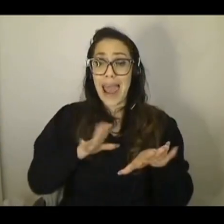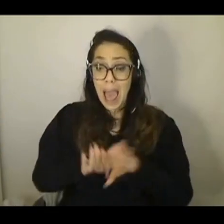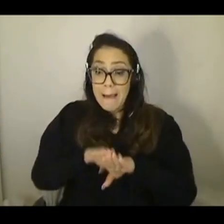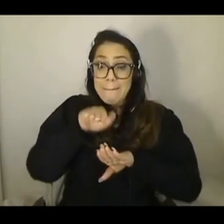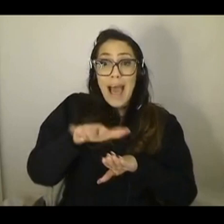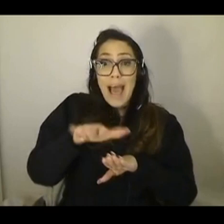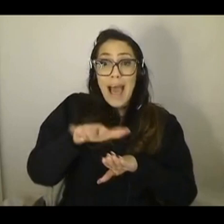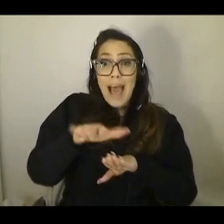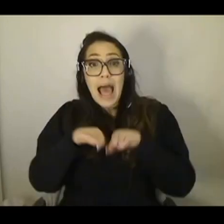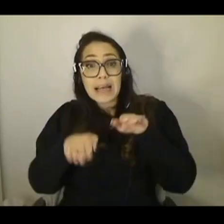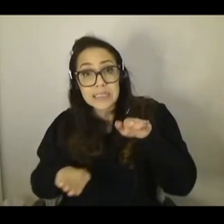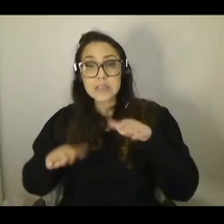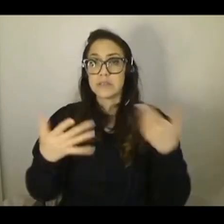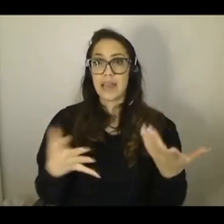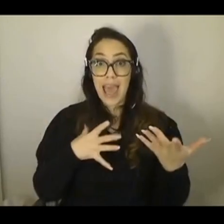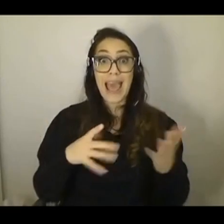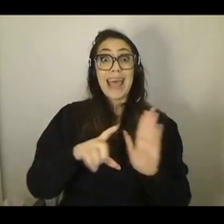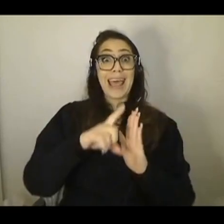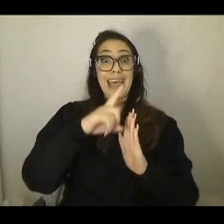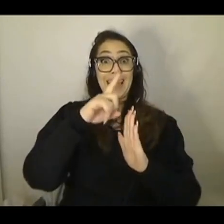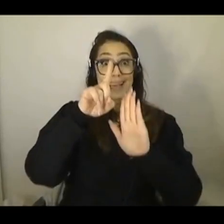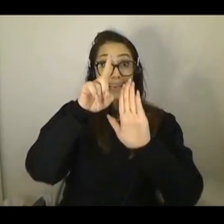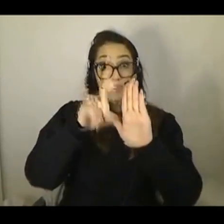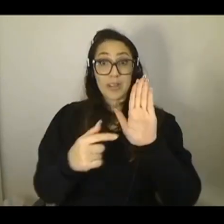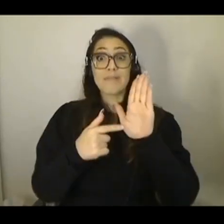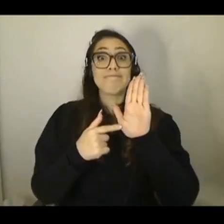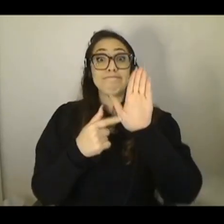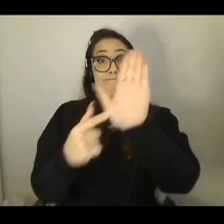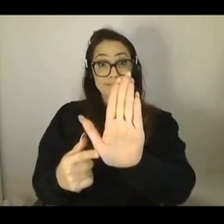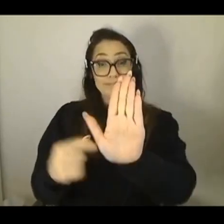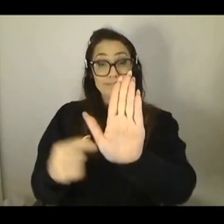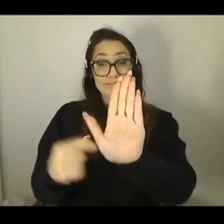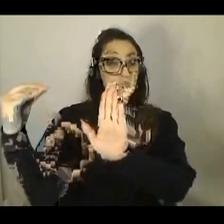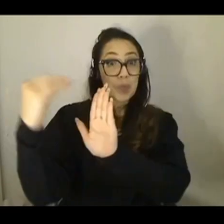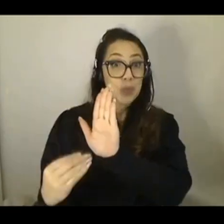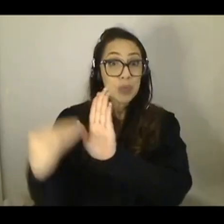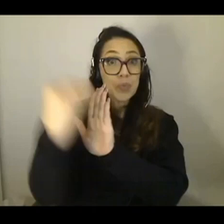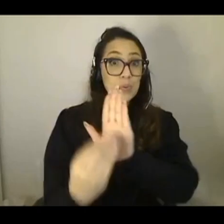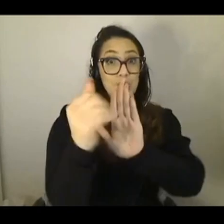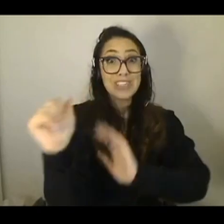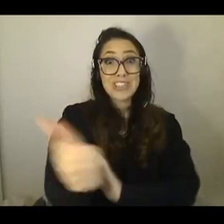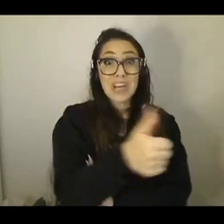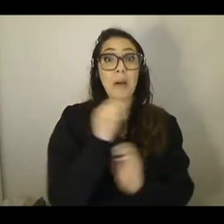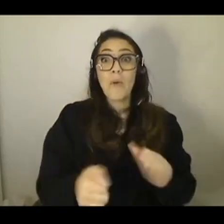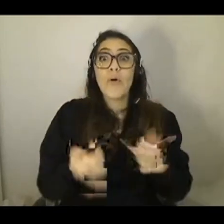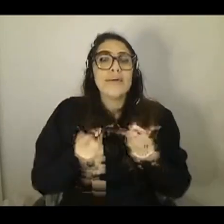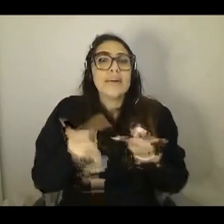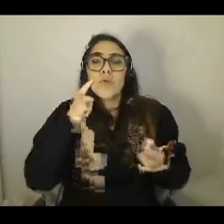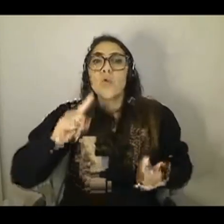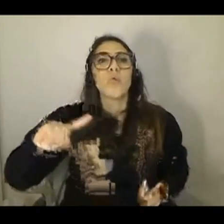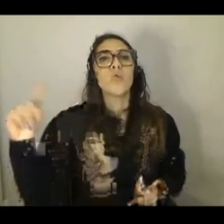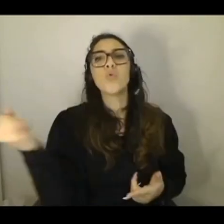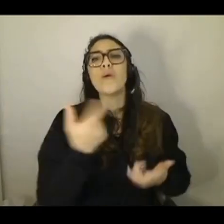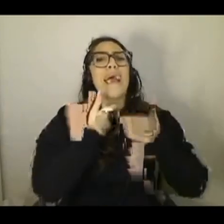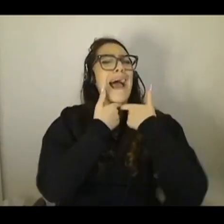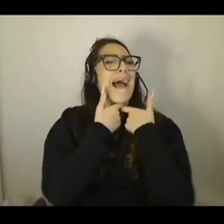aura le questionnaire qui vient de chez Accessible, et on pourra le partager avec eux. Donc tout ça, c'est, enfin, encore une fois, que ce soit Accessible, ainsi de suite,